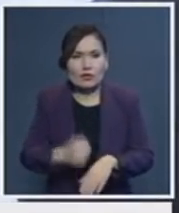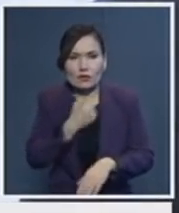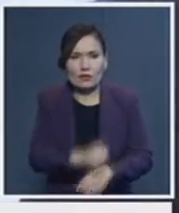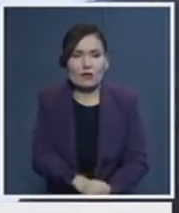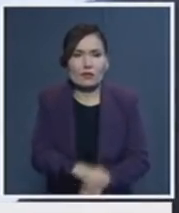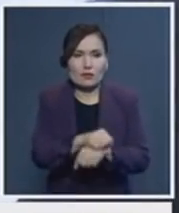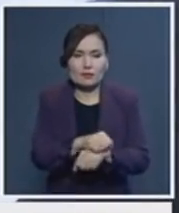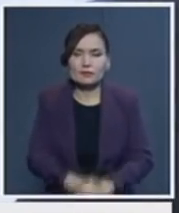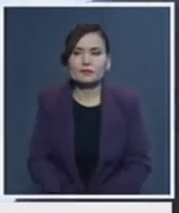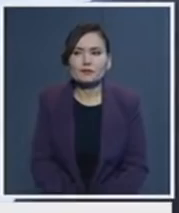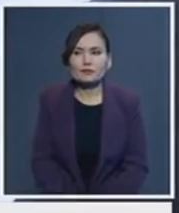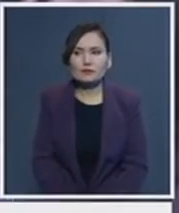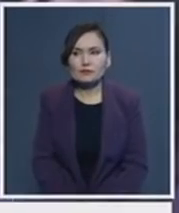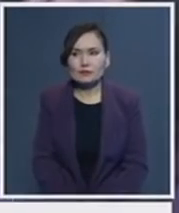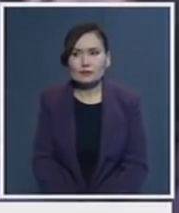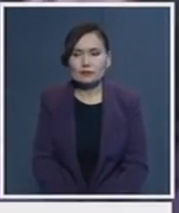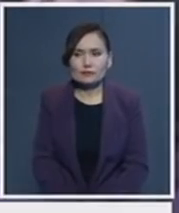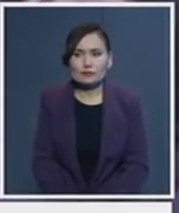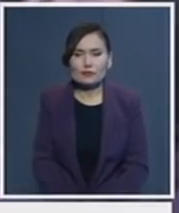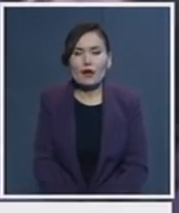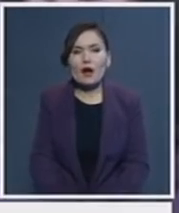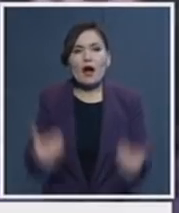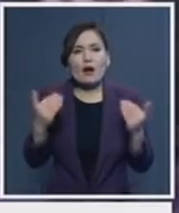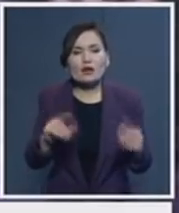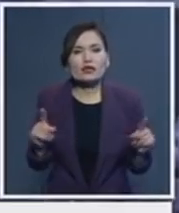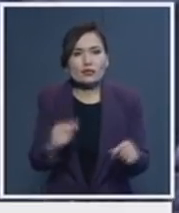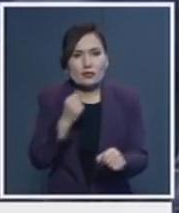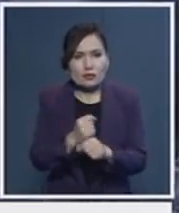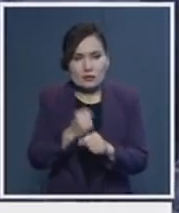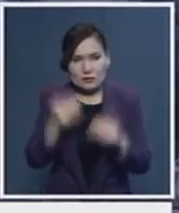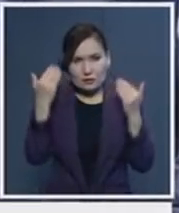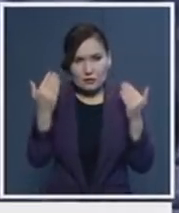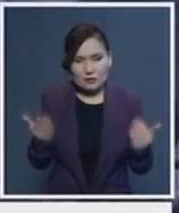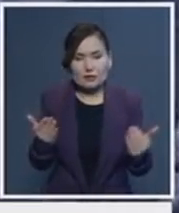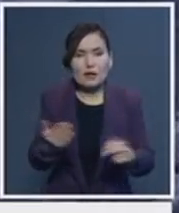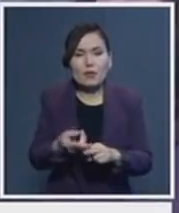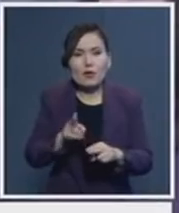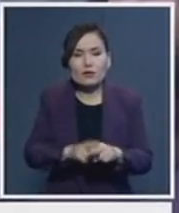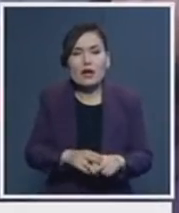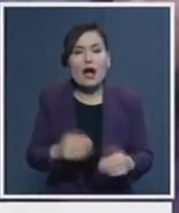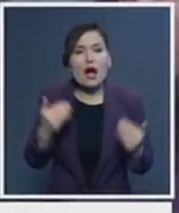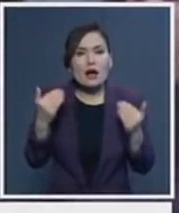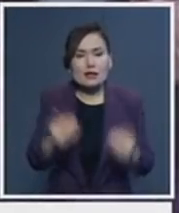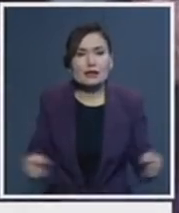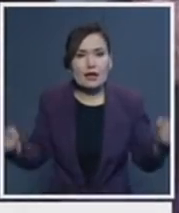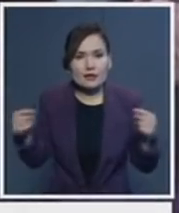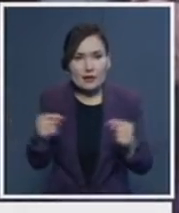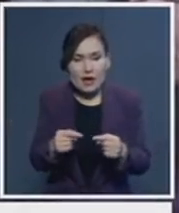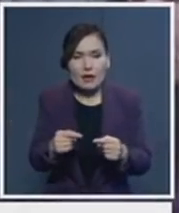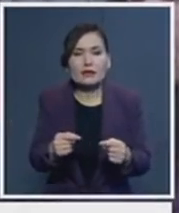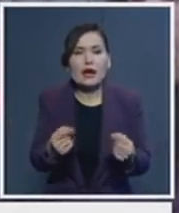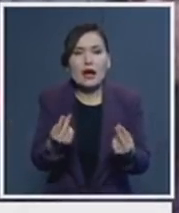қатысты мардымды жауап бере алмады. Мен қазір мен білмеймін, оны санаған да жоқпын негізінен. Сондықтан қазір нақты қанша